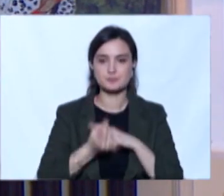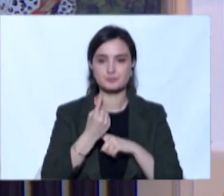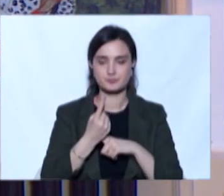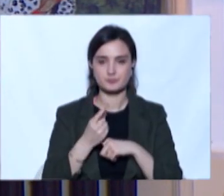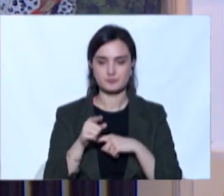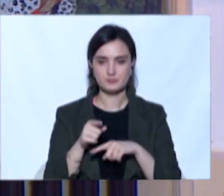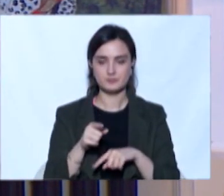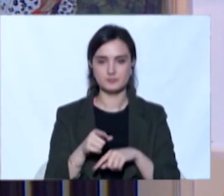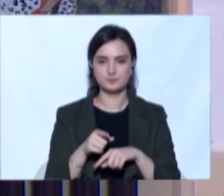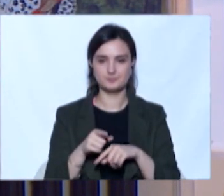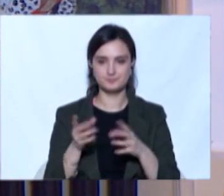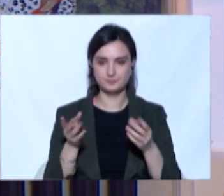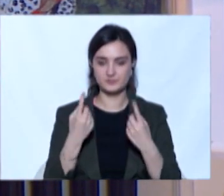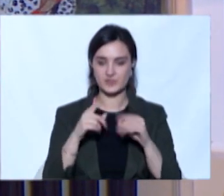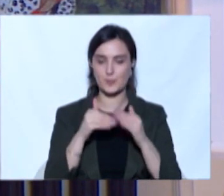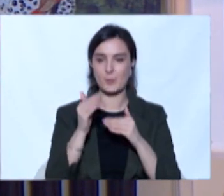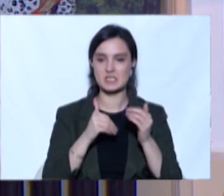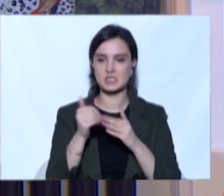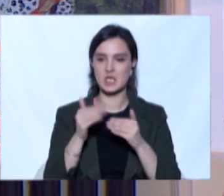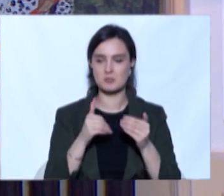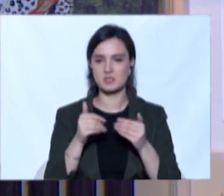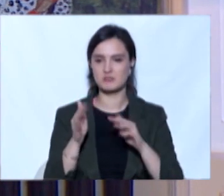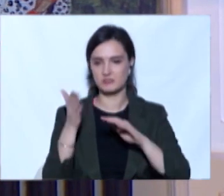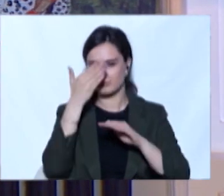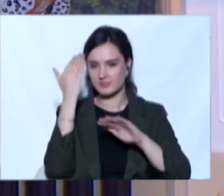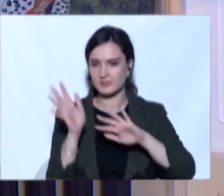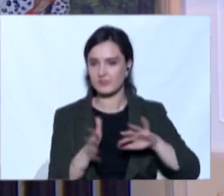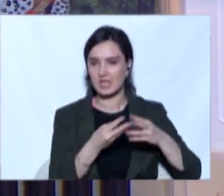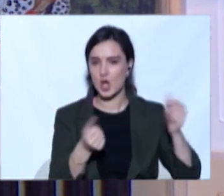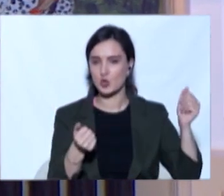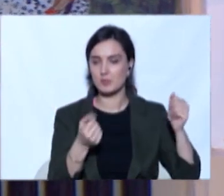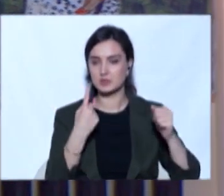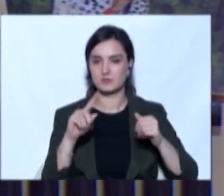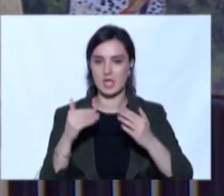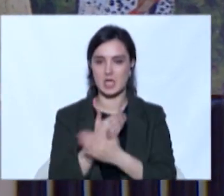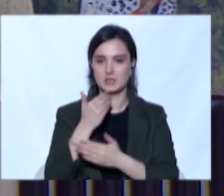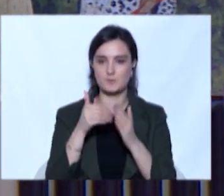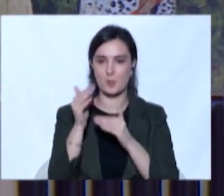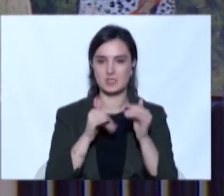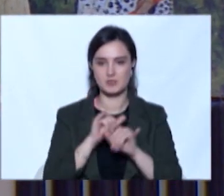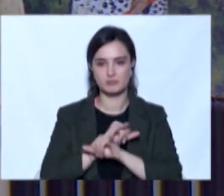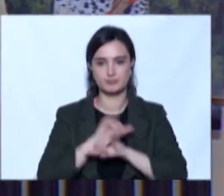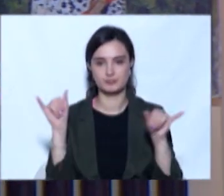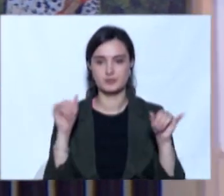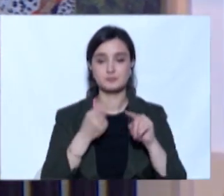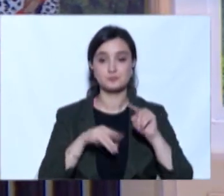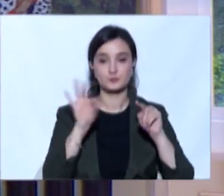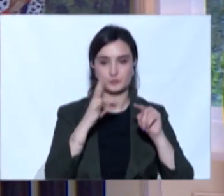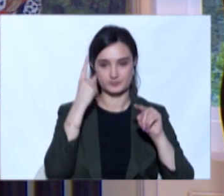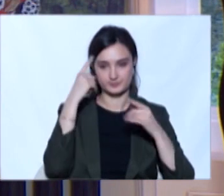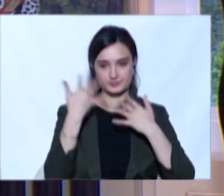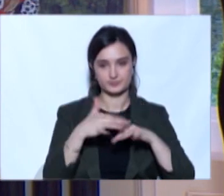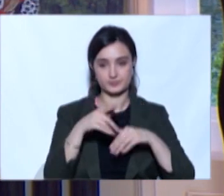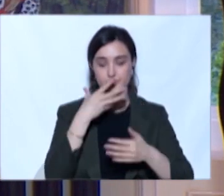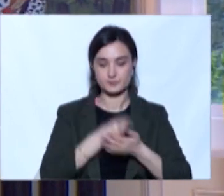ამ გაქრობას სხვადასხვა საქმიანობის და ახლების გაჩენას? ამაზე რო ვიფიქროთ, ამაზე